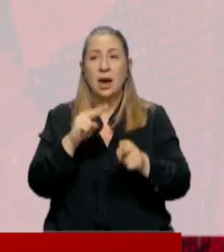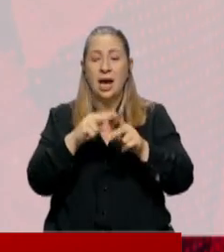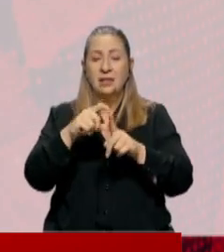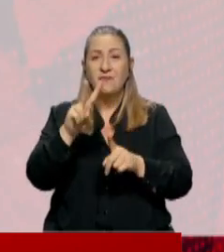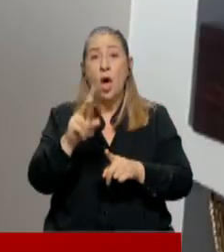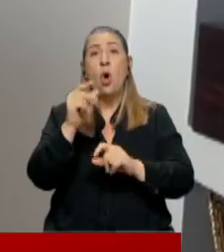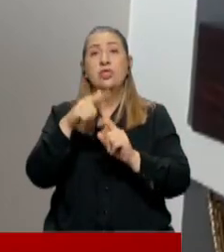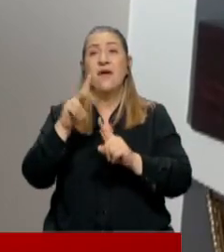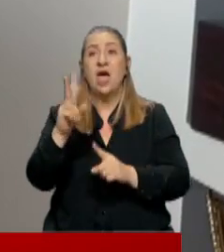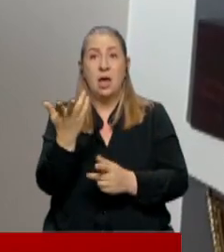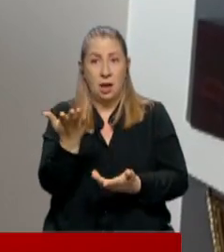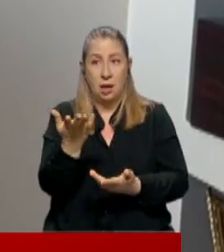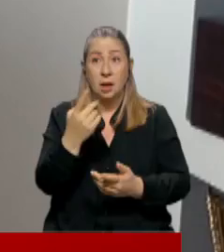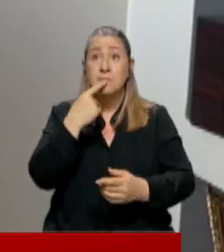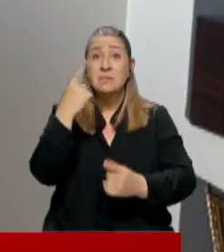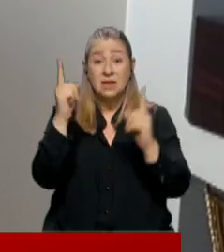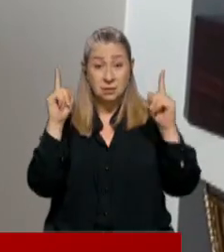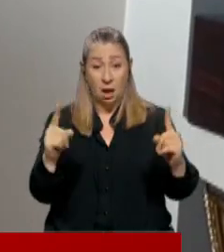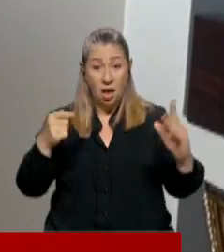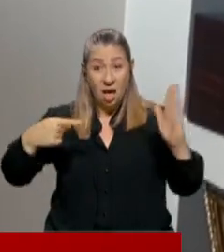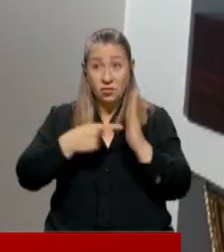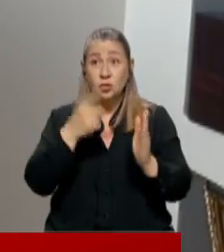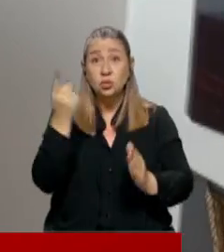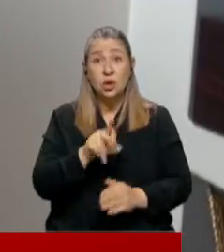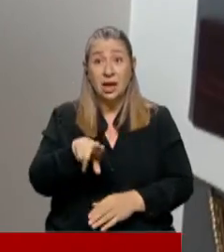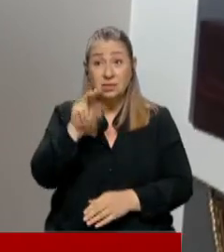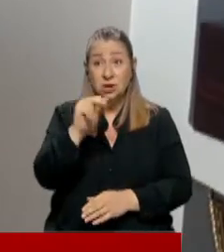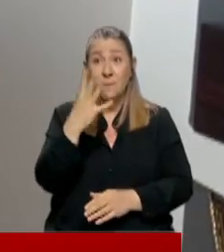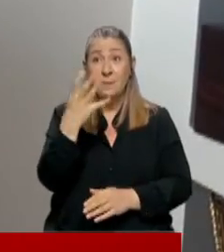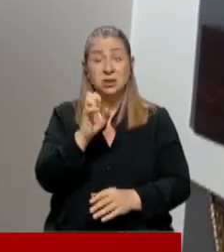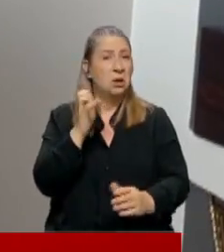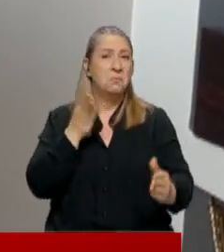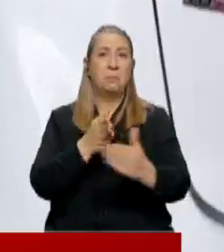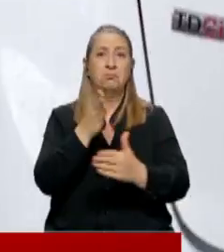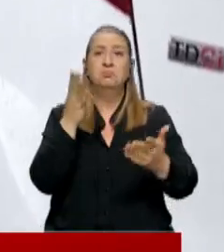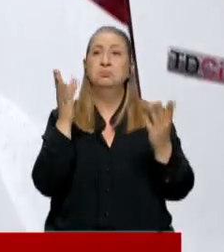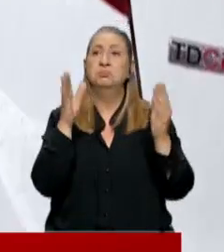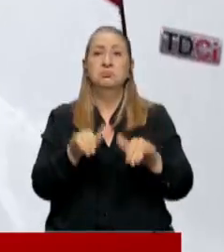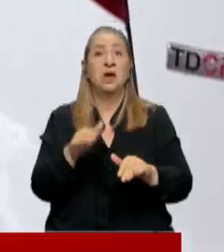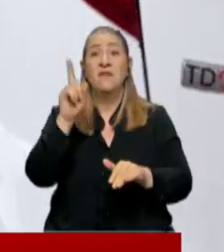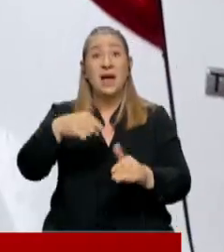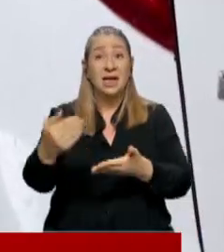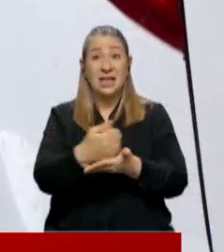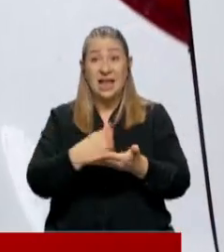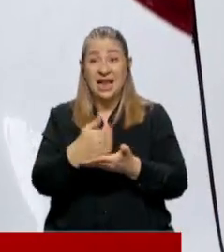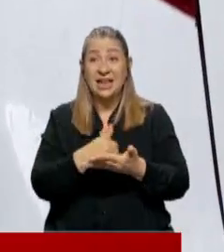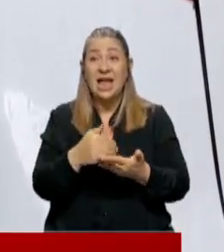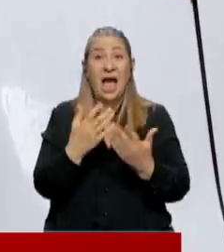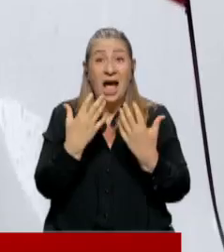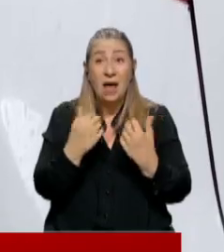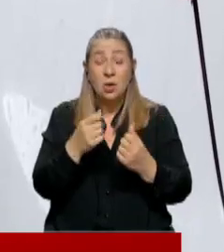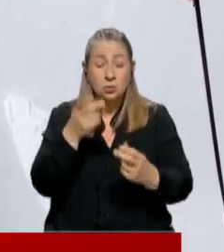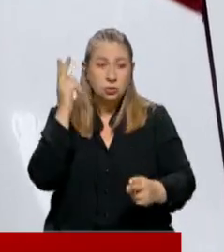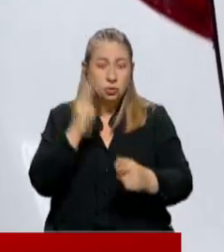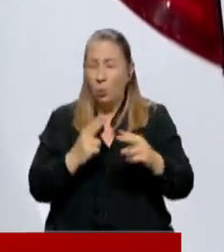ve ÖTV. Bütün bir yıl için konulan hedefin %70'ine 5 ayda ulaşılmış oldu. Vergi gelirlerinin tahsilatının bu